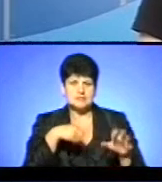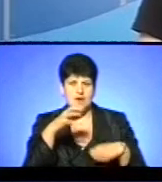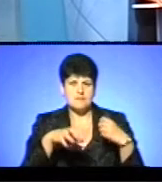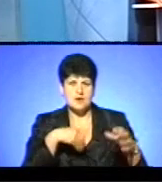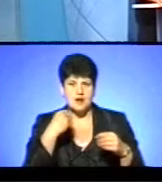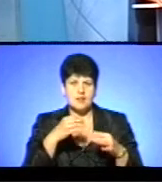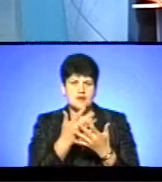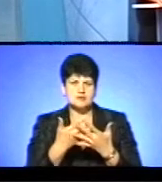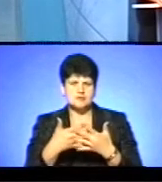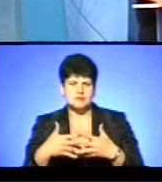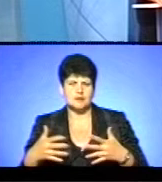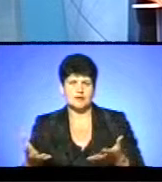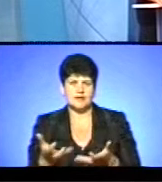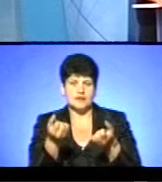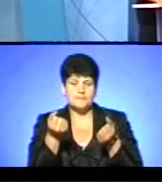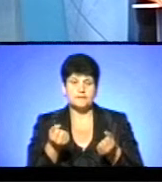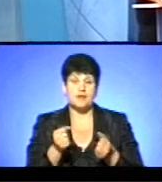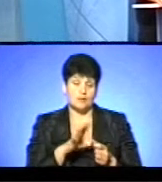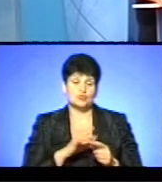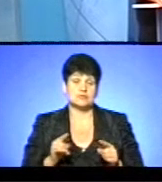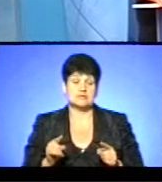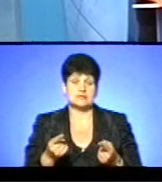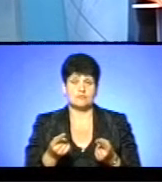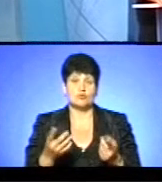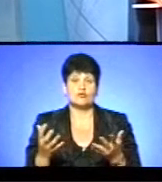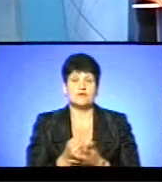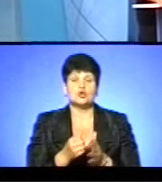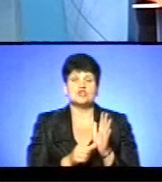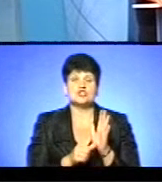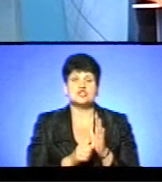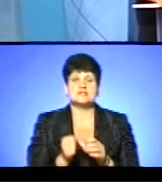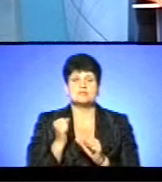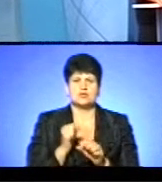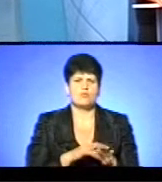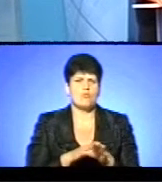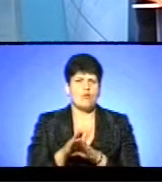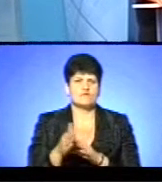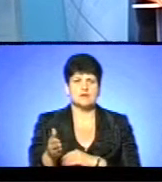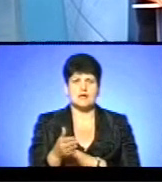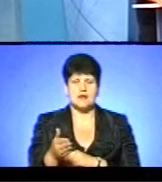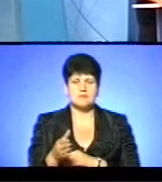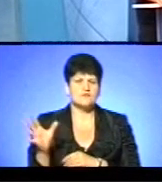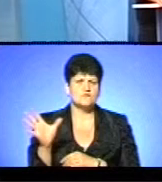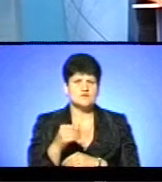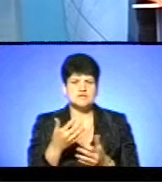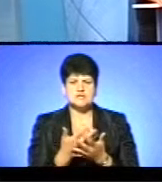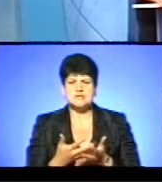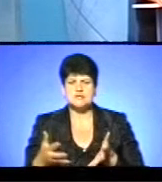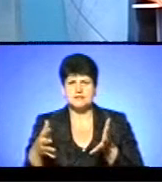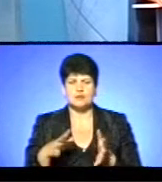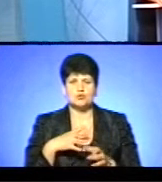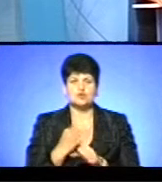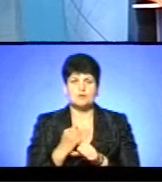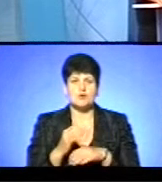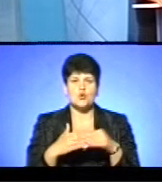були затримані. Тобто, загалом було виявлено 6 мішків, наповнені рибою. Всі сітки, які були, всі зроблені ручною